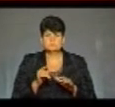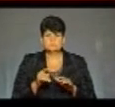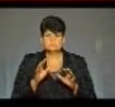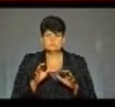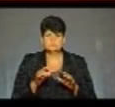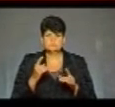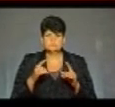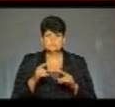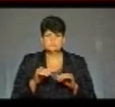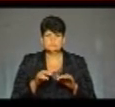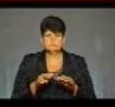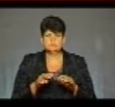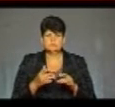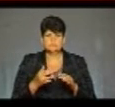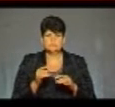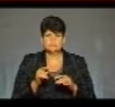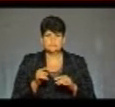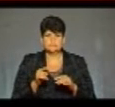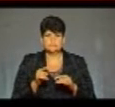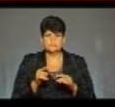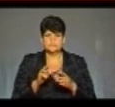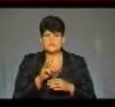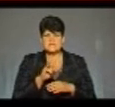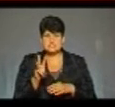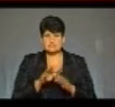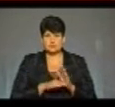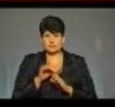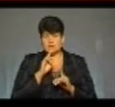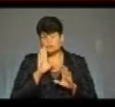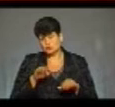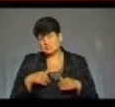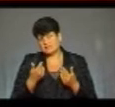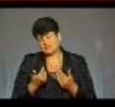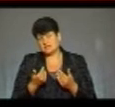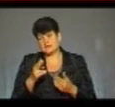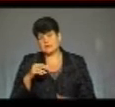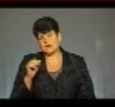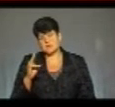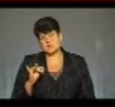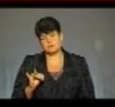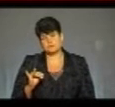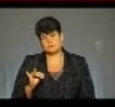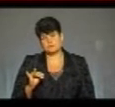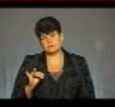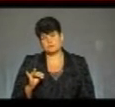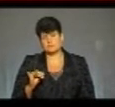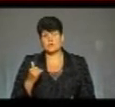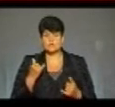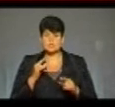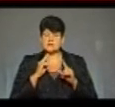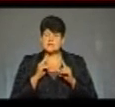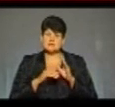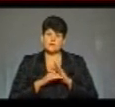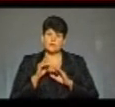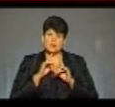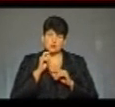законотворчу діяльність, для оскільки для цього сайт Верховної Ради буде давати нам певні статистичні дані. Нагадаю, у сьогоднішній сесії Верховної